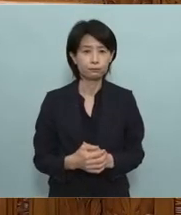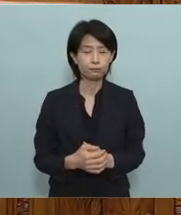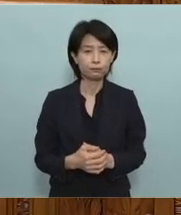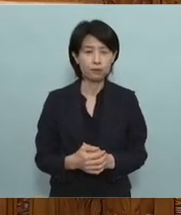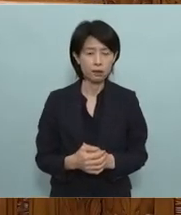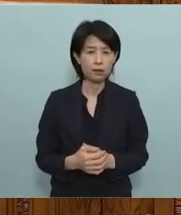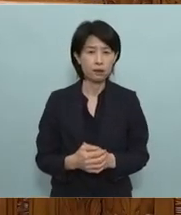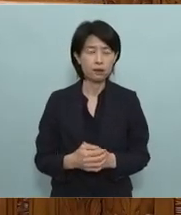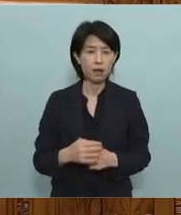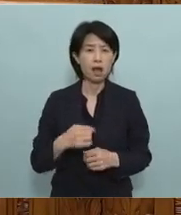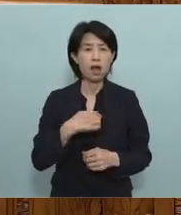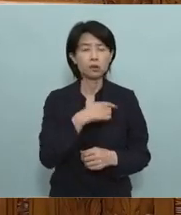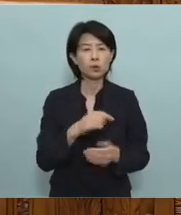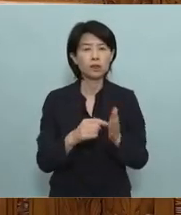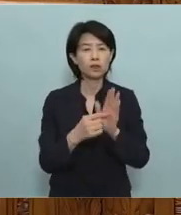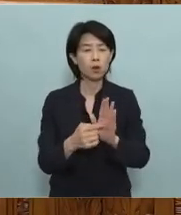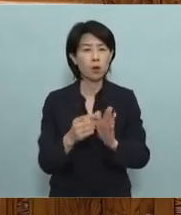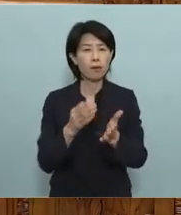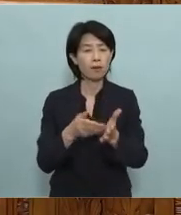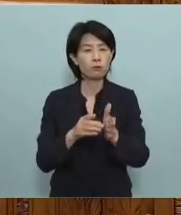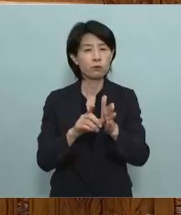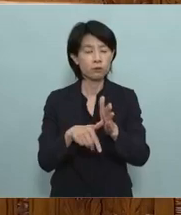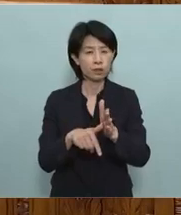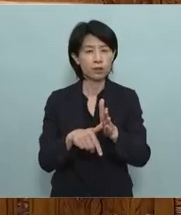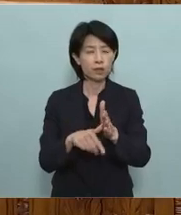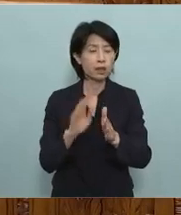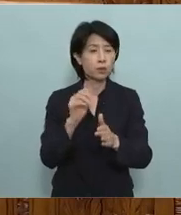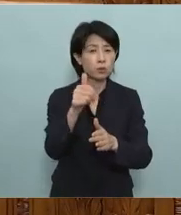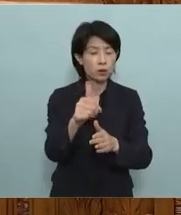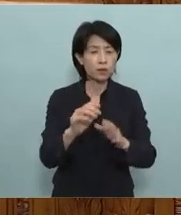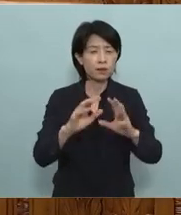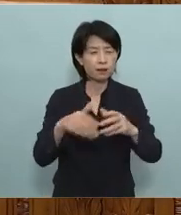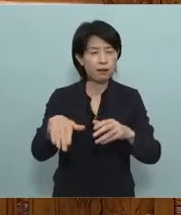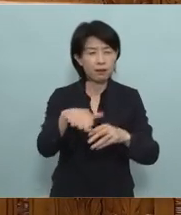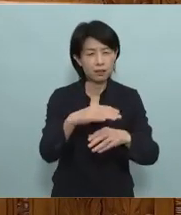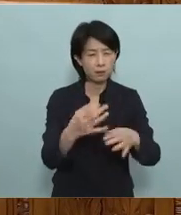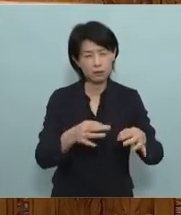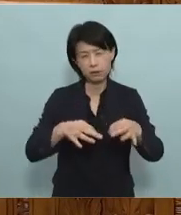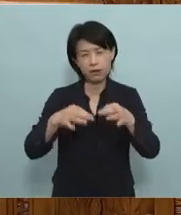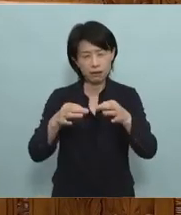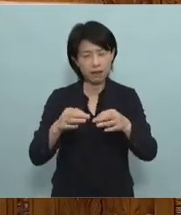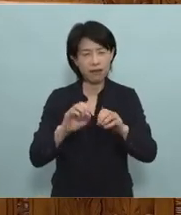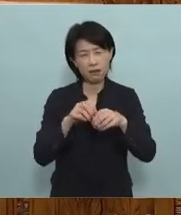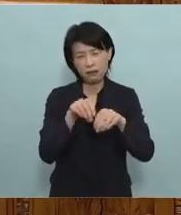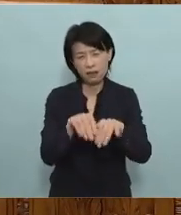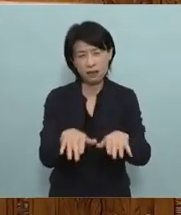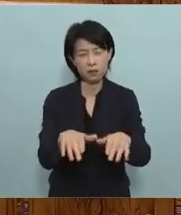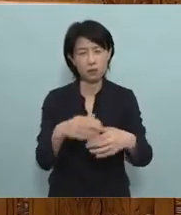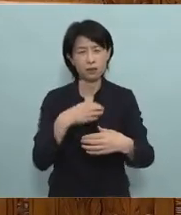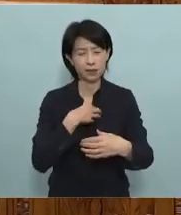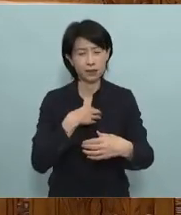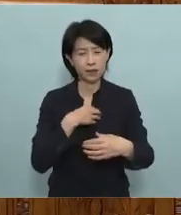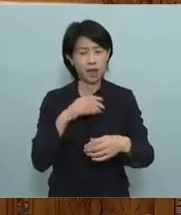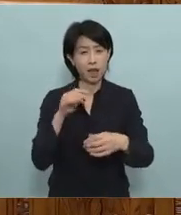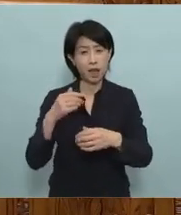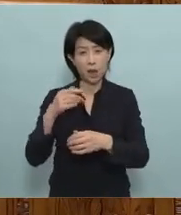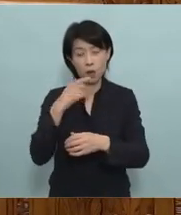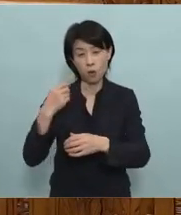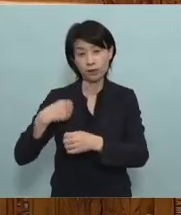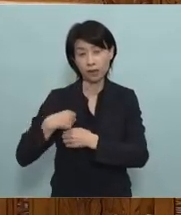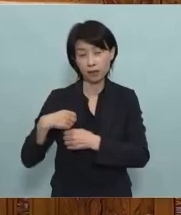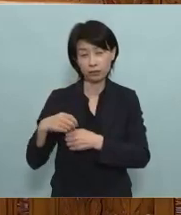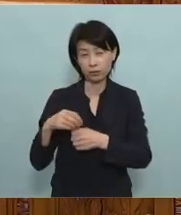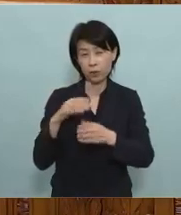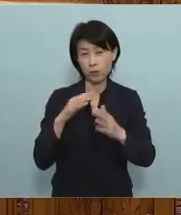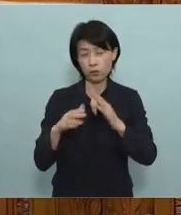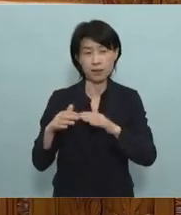所信表明演説で総理は、世界規模の物価高をはじめ、感染症危機やロシアによるウクライナ侵略など、我が国を取り巻く